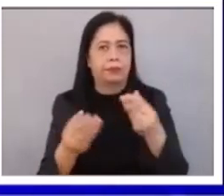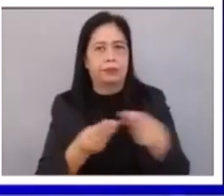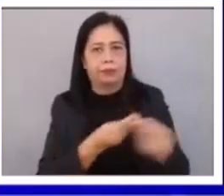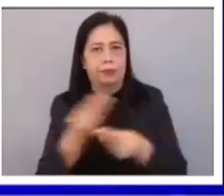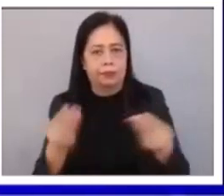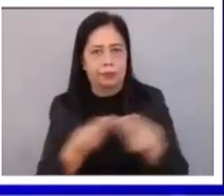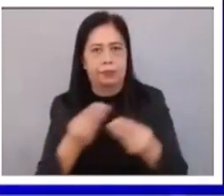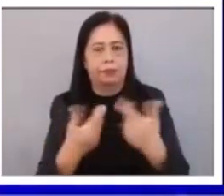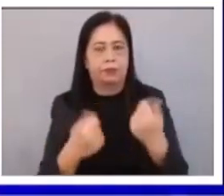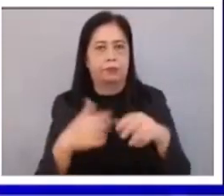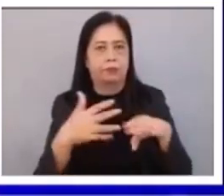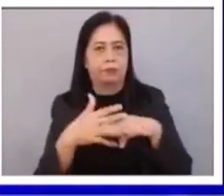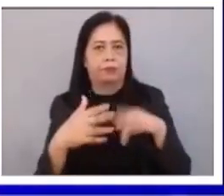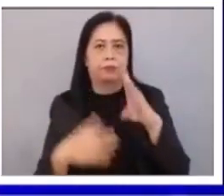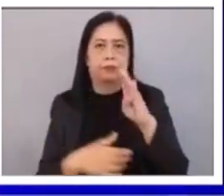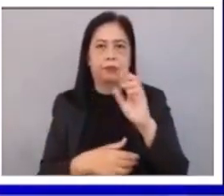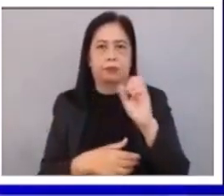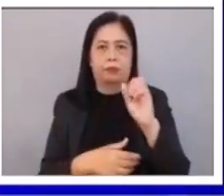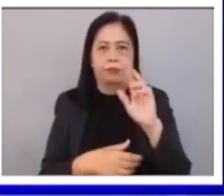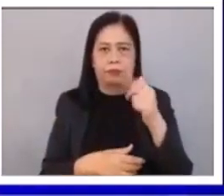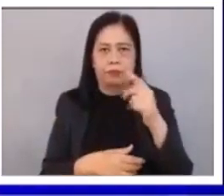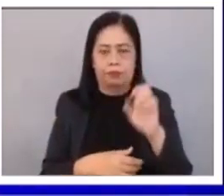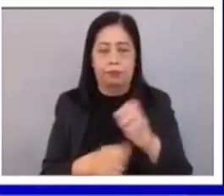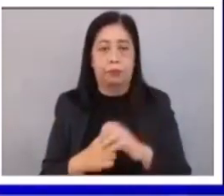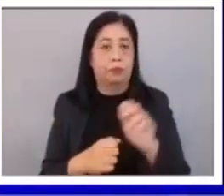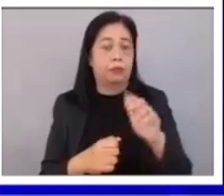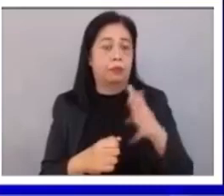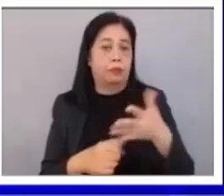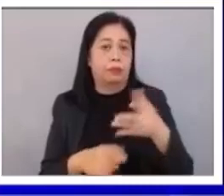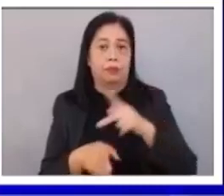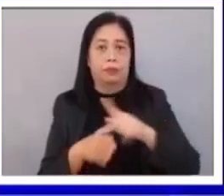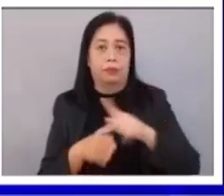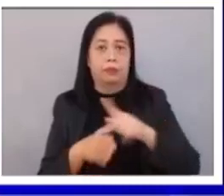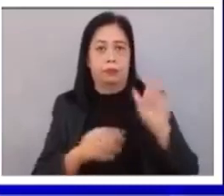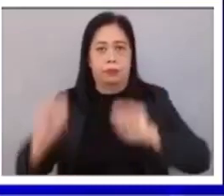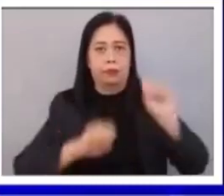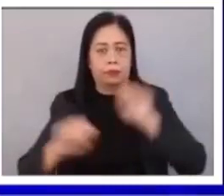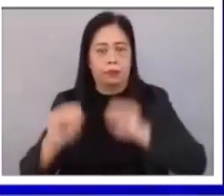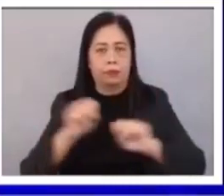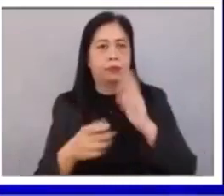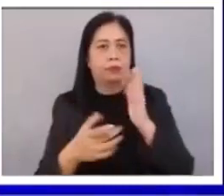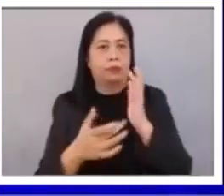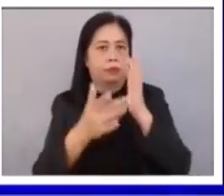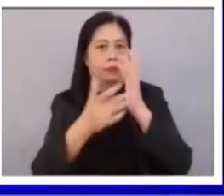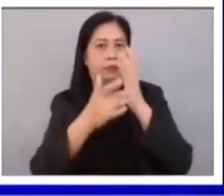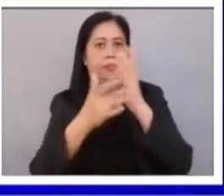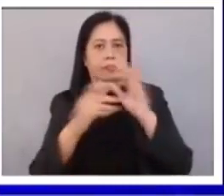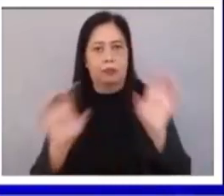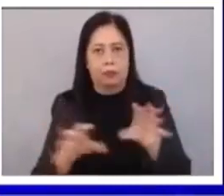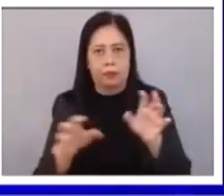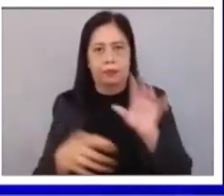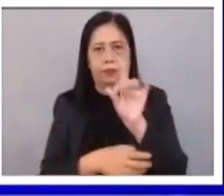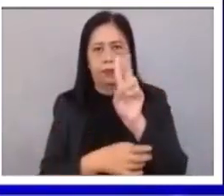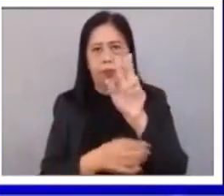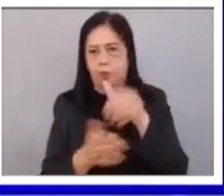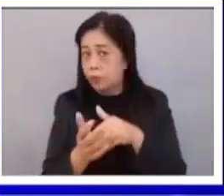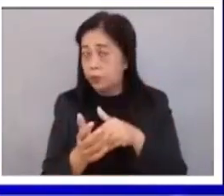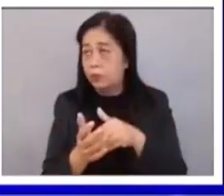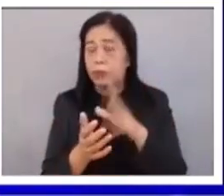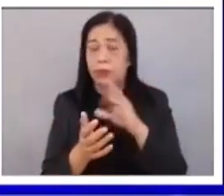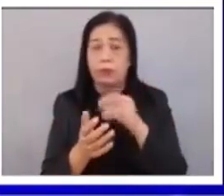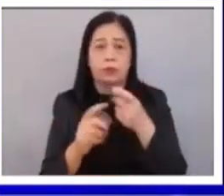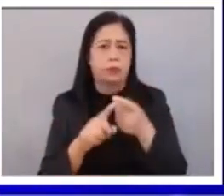brokerage. Panglima ang professional, scientific and technical activities, may dagdag na 82,000. At nagmula ito